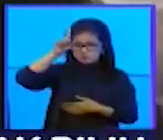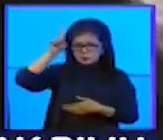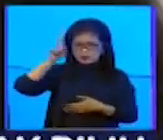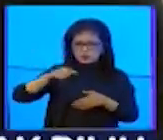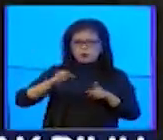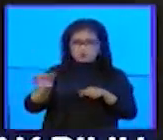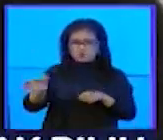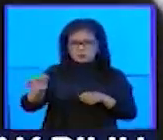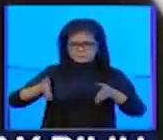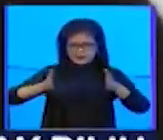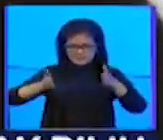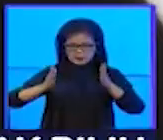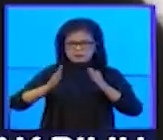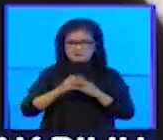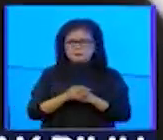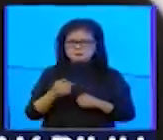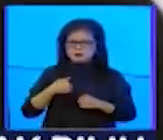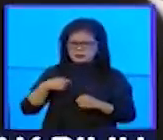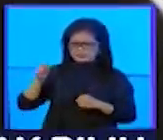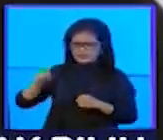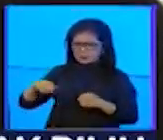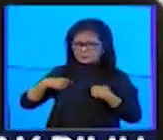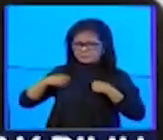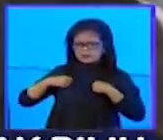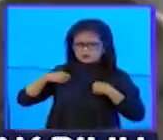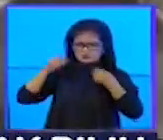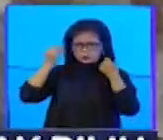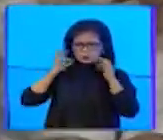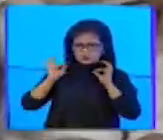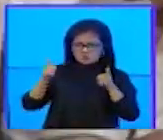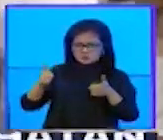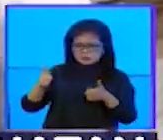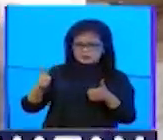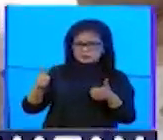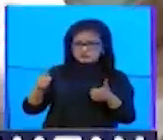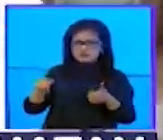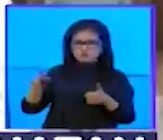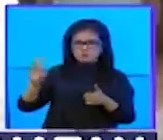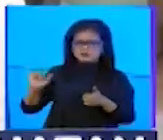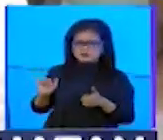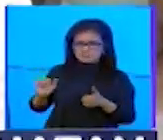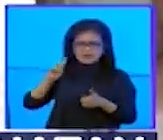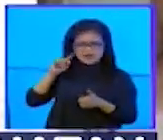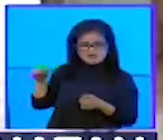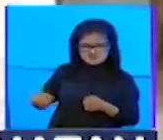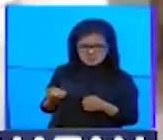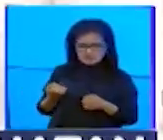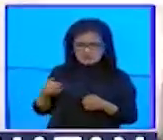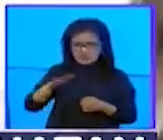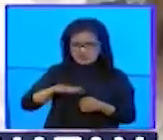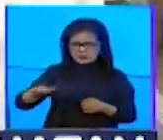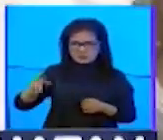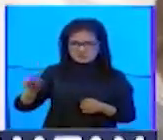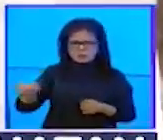Kompak mengenakan pakaian serba putih, menantu Presiden Bobby Nasution bersama sang istri, Putri Presiden Joko Widodo Kahiyang Ayu, menyuarakan hak pilihnya.